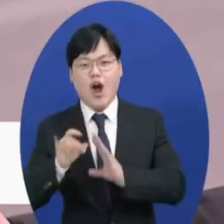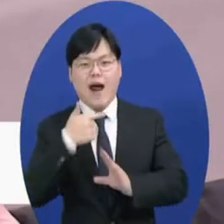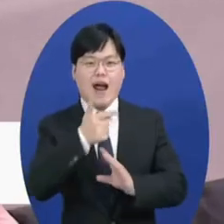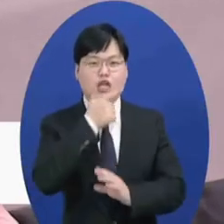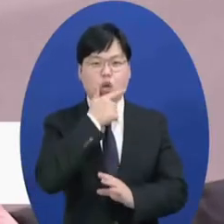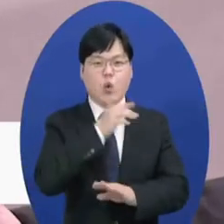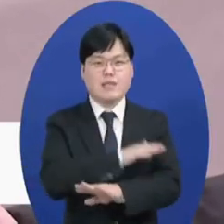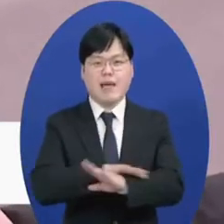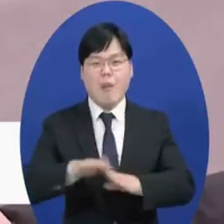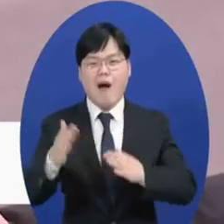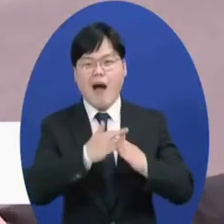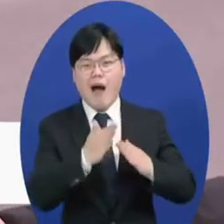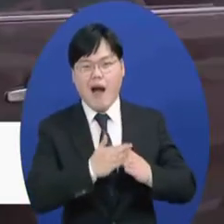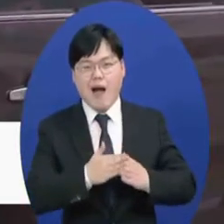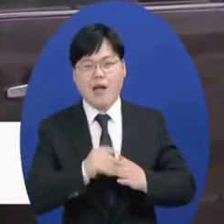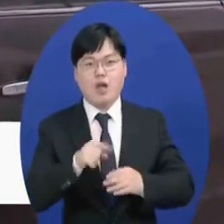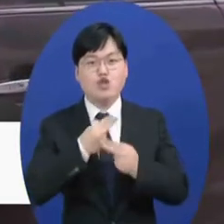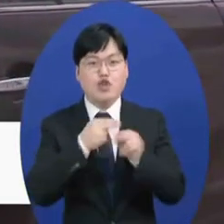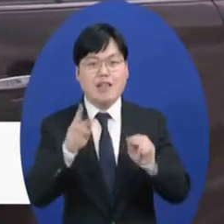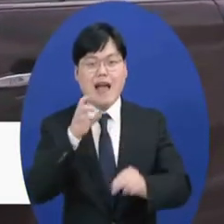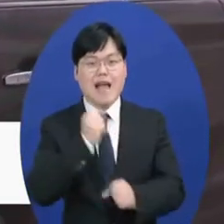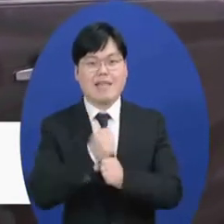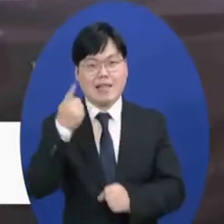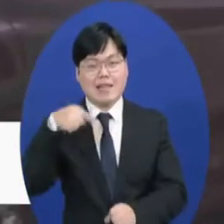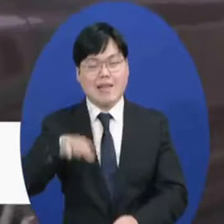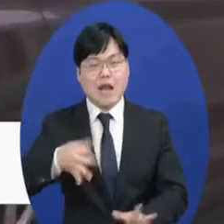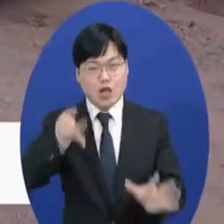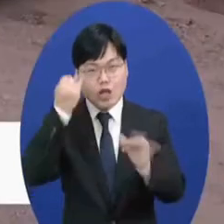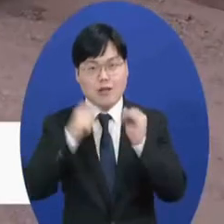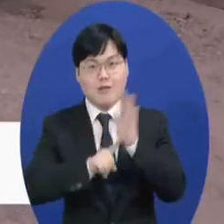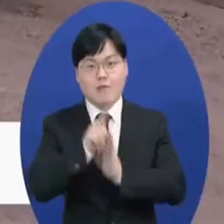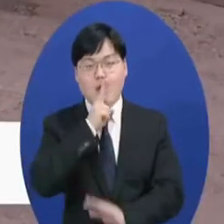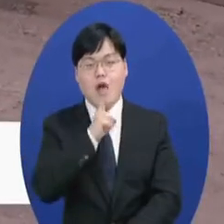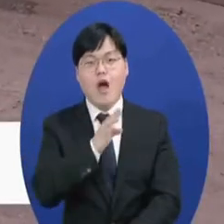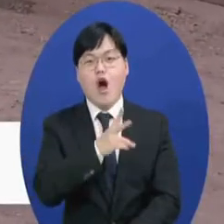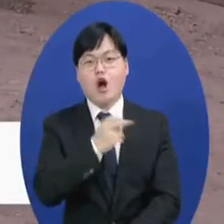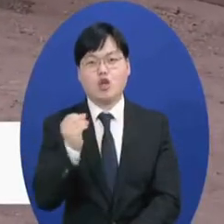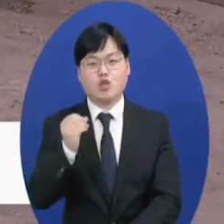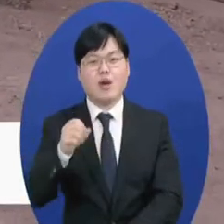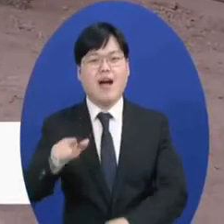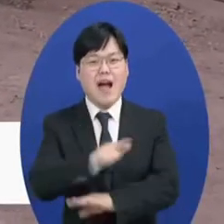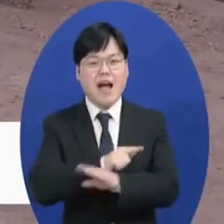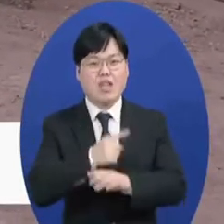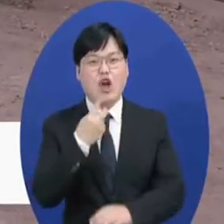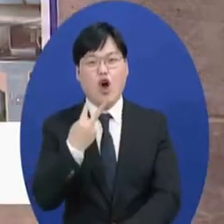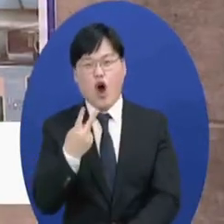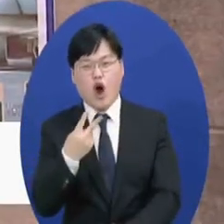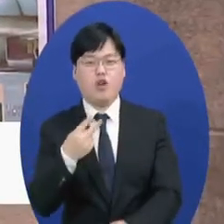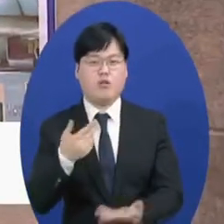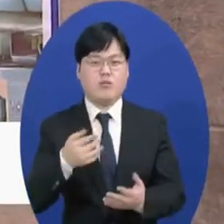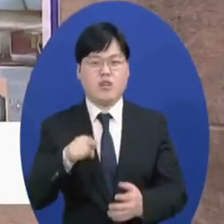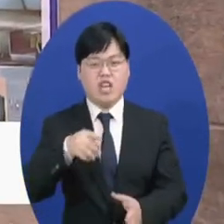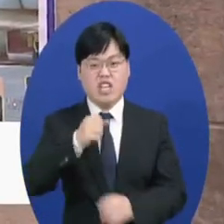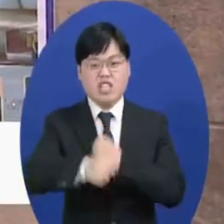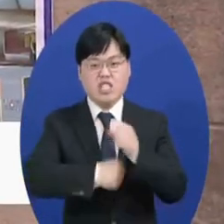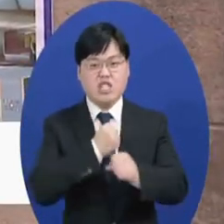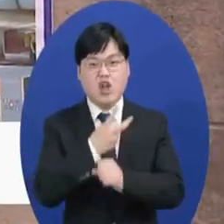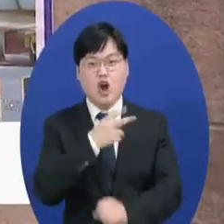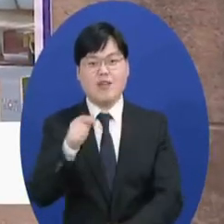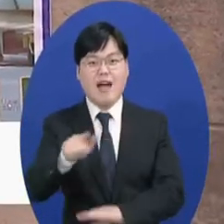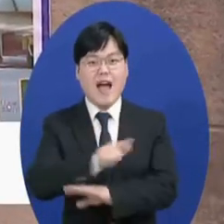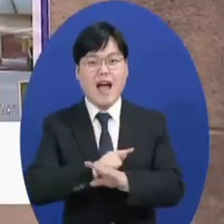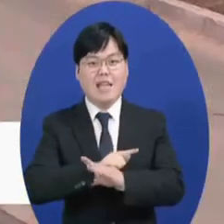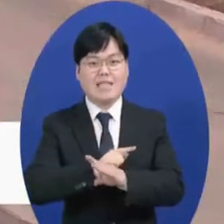ажил одоо энэ 17 оноос хэрэгжиж эхэлнэ. Энэ онд нийслэлд 200 орчим байршилд газар давхардуулан олгдсон зөрчлийг арилгахнаа гэж нийслэлийн газар